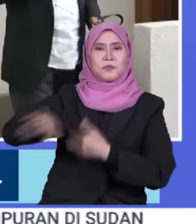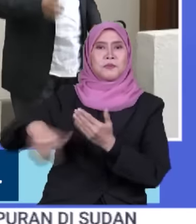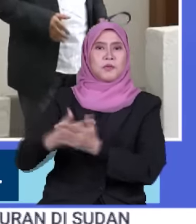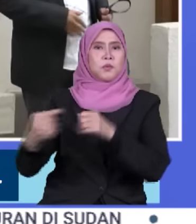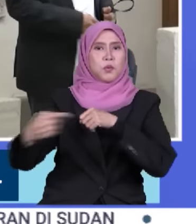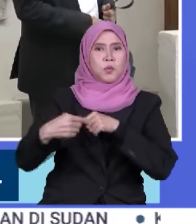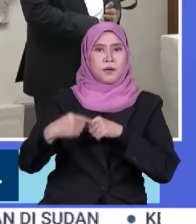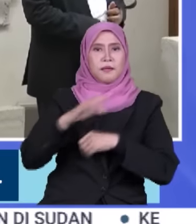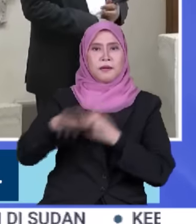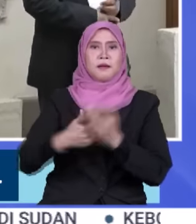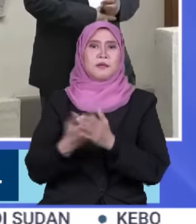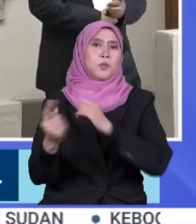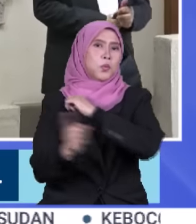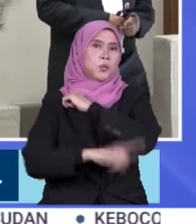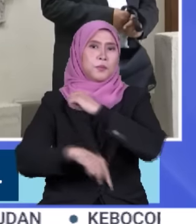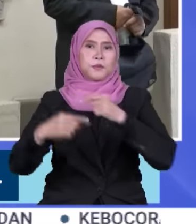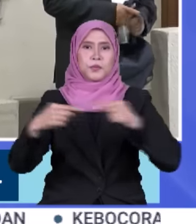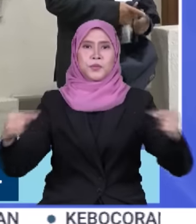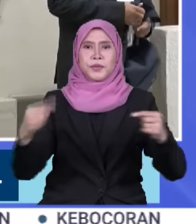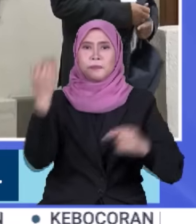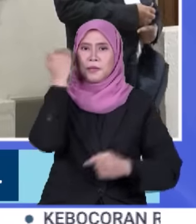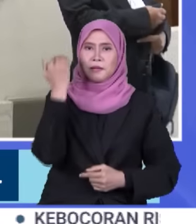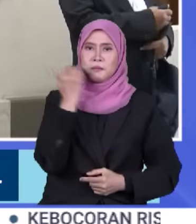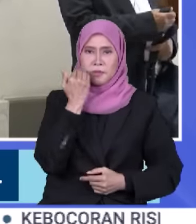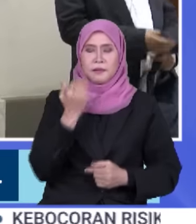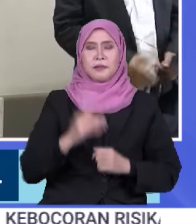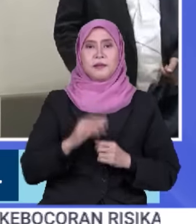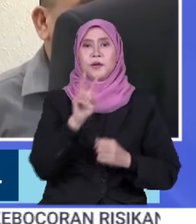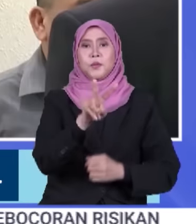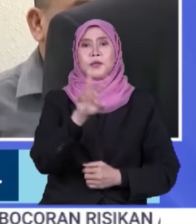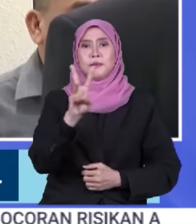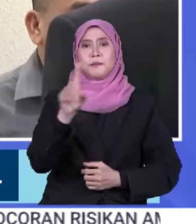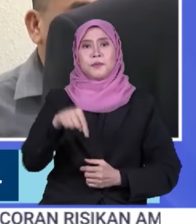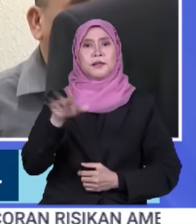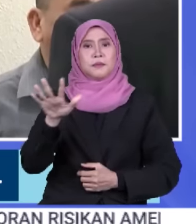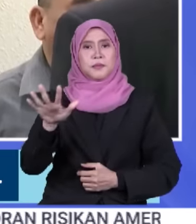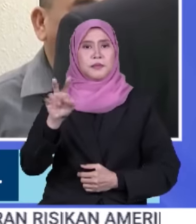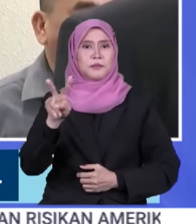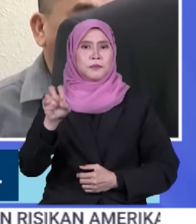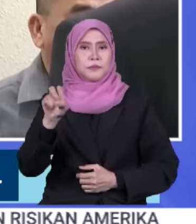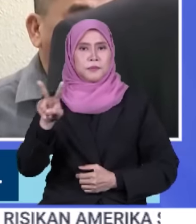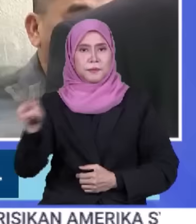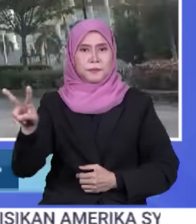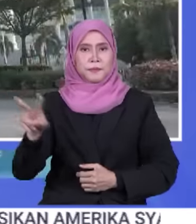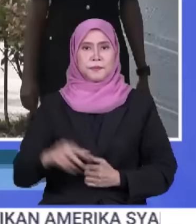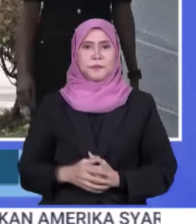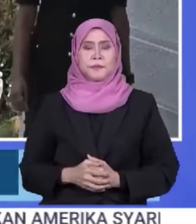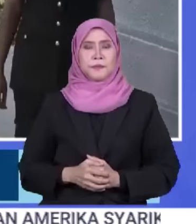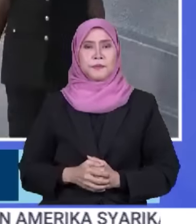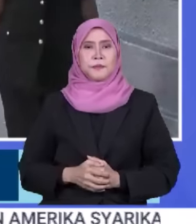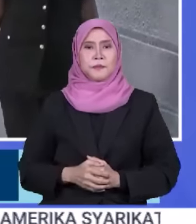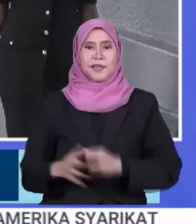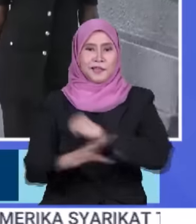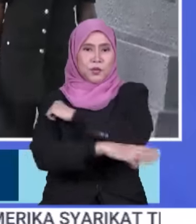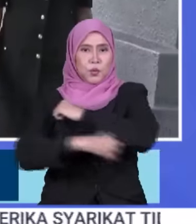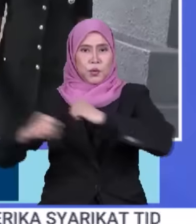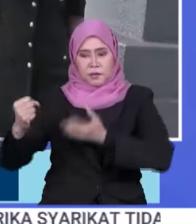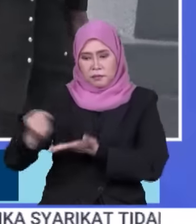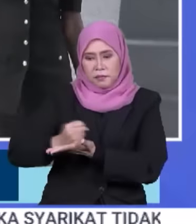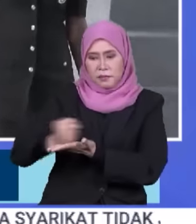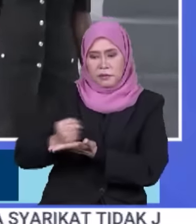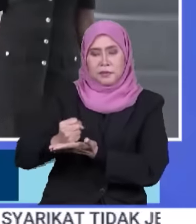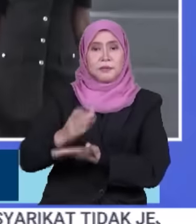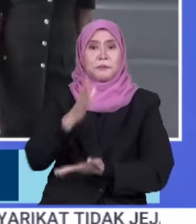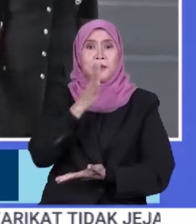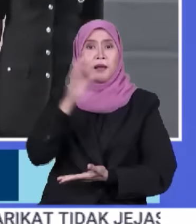sabitan dan hukuman yang diputuskan Mahkamah Session pada 26 Mei 2022. Curi kad debit ibu